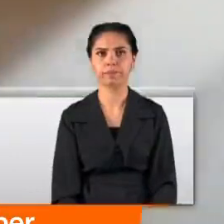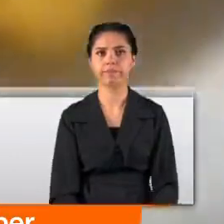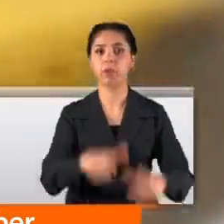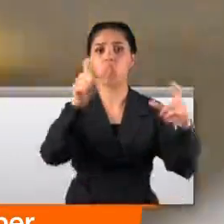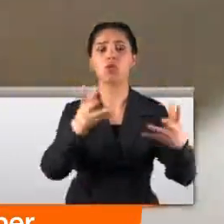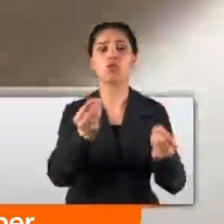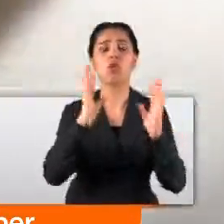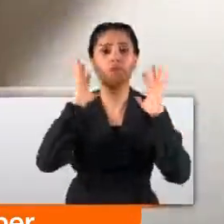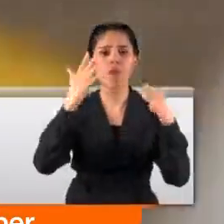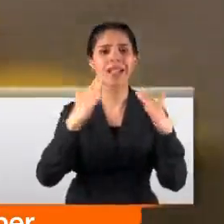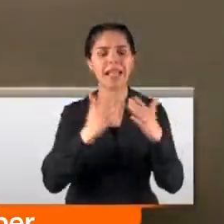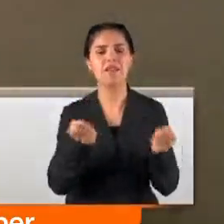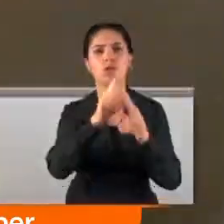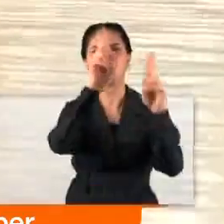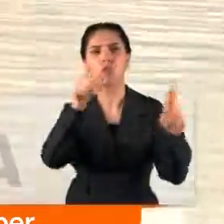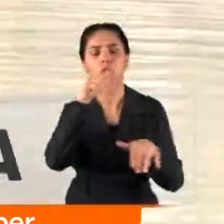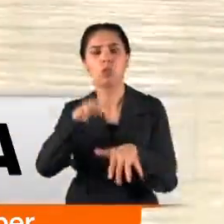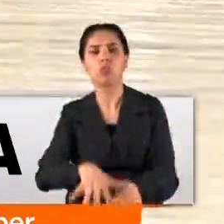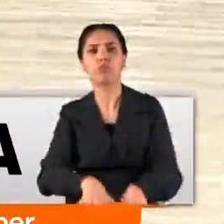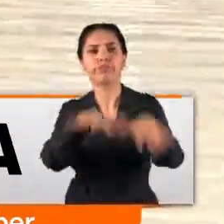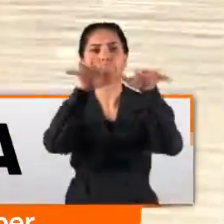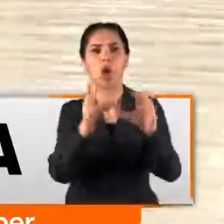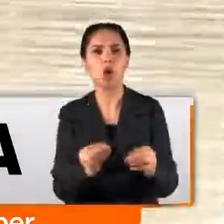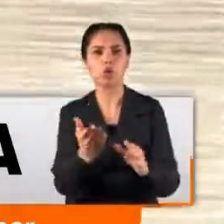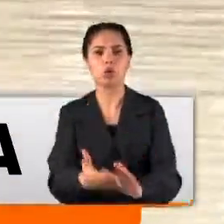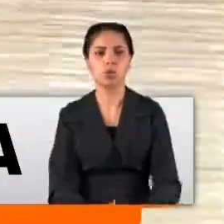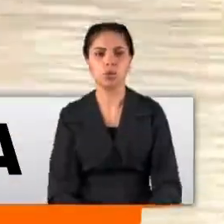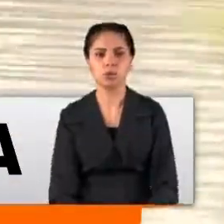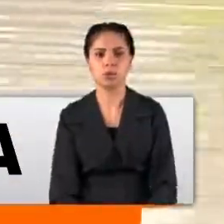Bölgede çok sayıda ev ve iş yeri su altında kaldı.